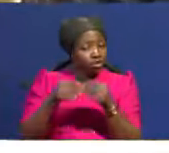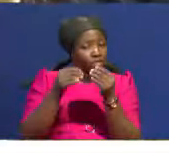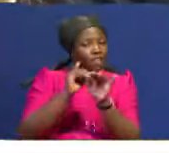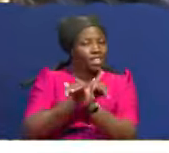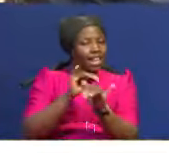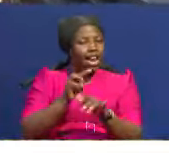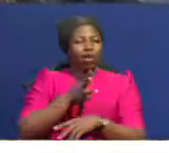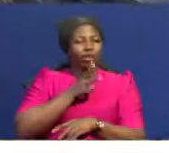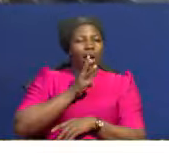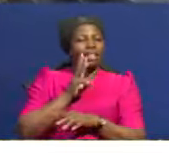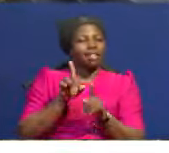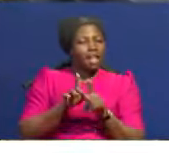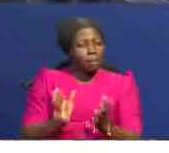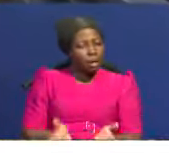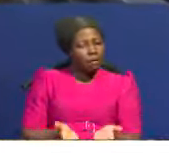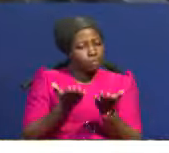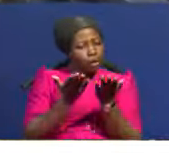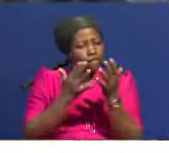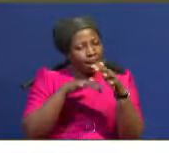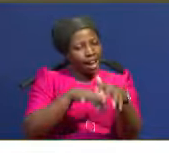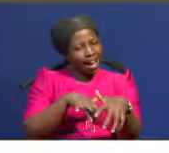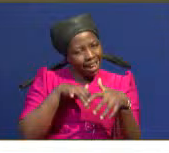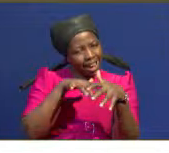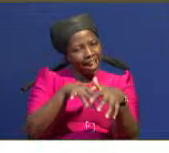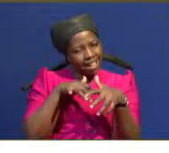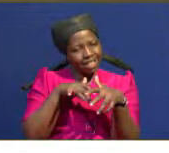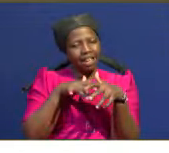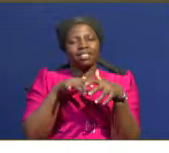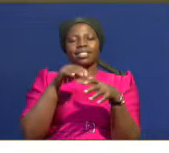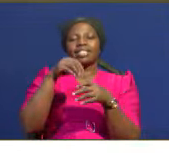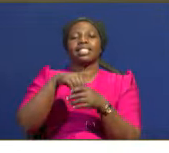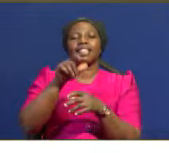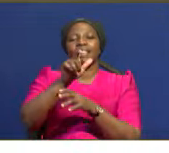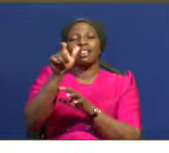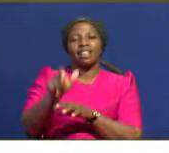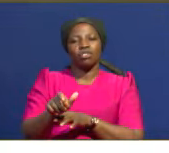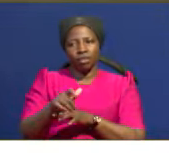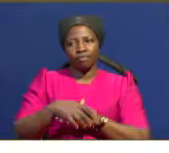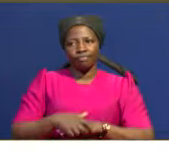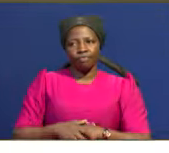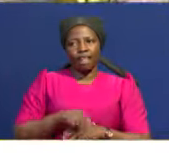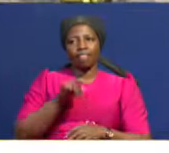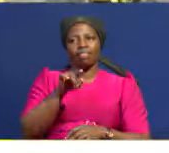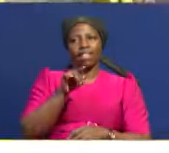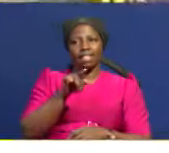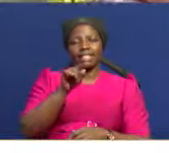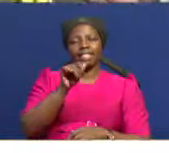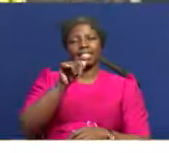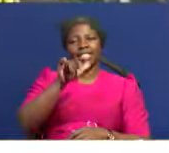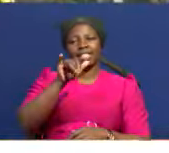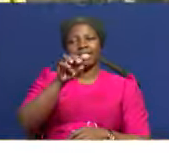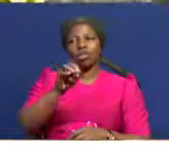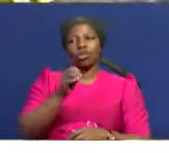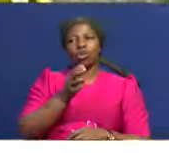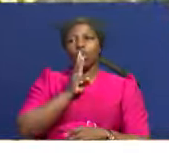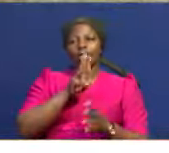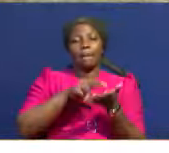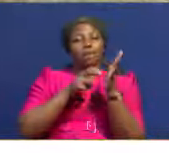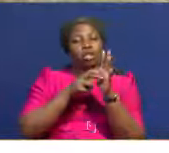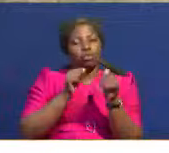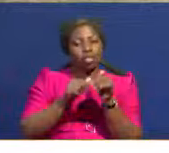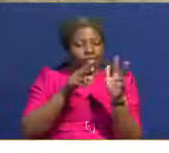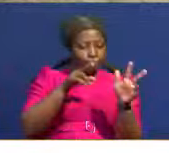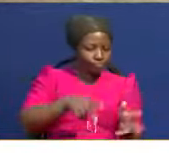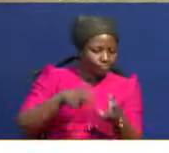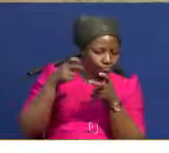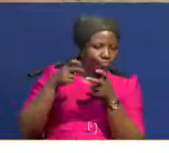kuimarisha uzalishaji wa kilimo katika eneo hilo. Mradi wa maji wa mashinani wa Talio katika kijiji cha Talio, ambao ulichimbwa na kuwekwa vifaa